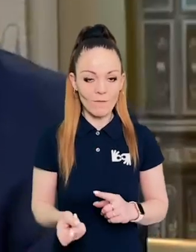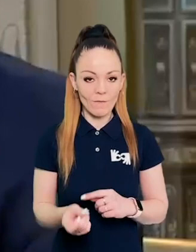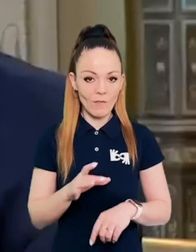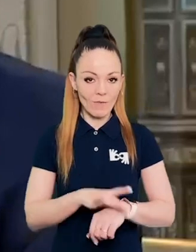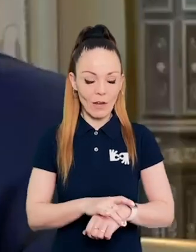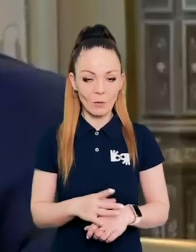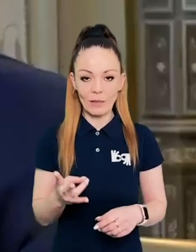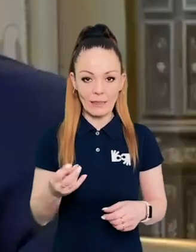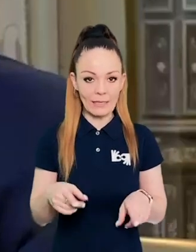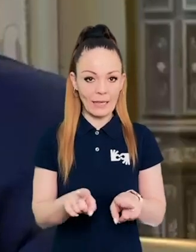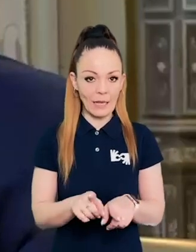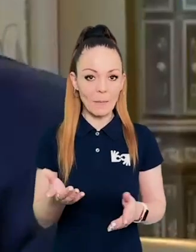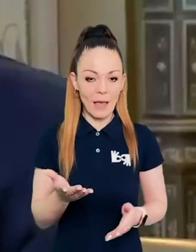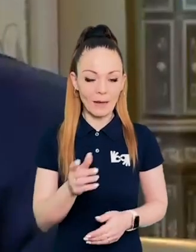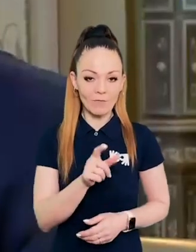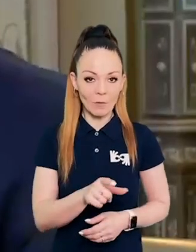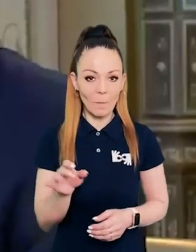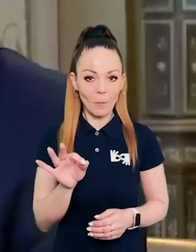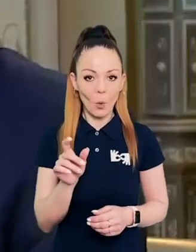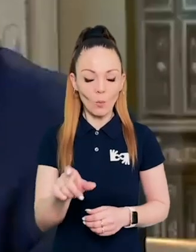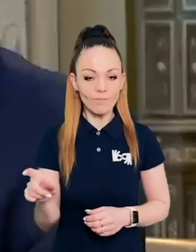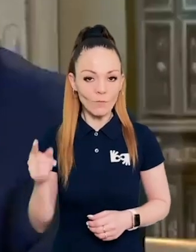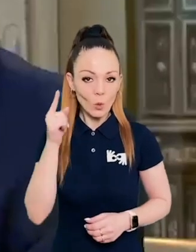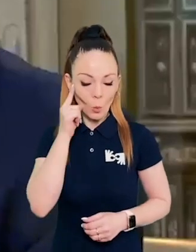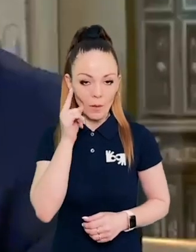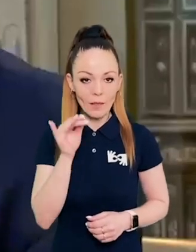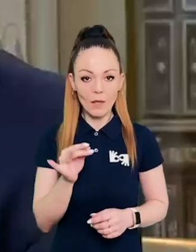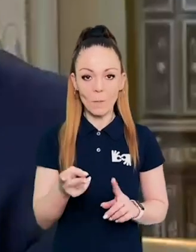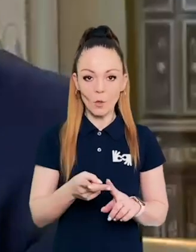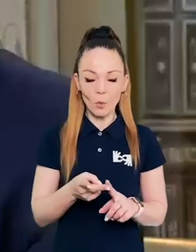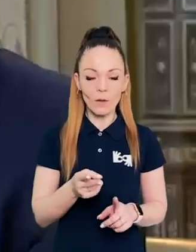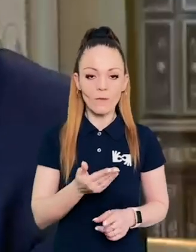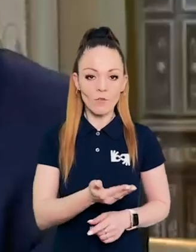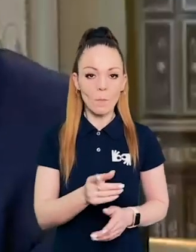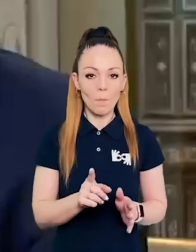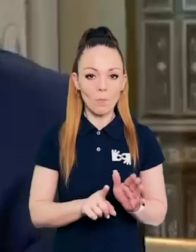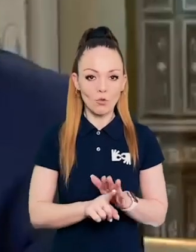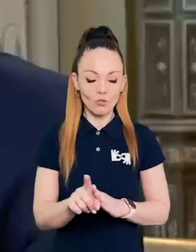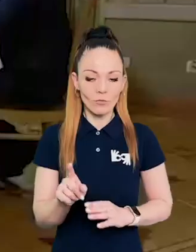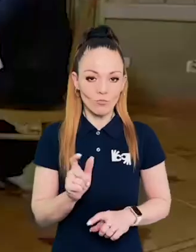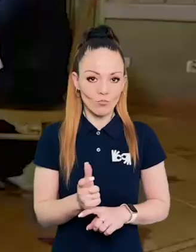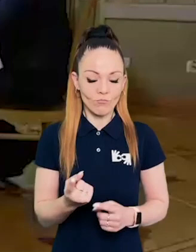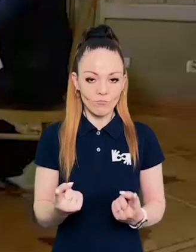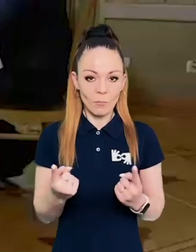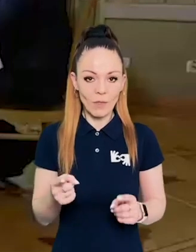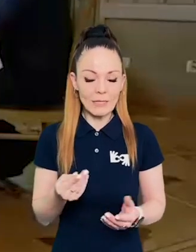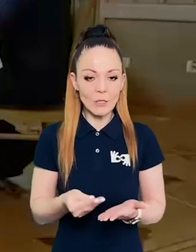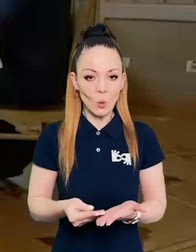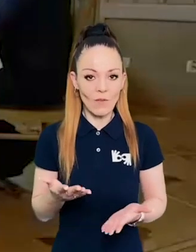не такими, як ви про них думали. І друге, що ви почали значно більше цінувати сім'ю.